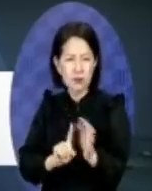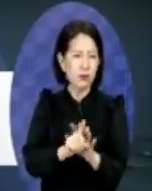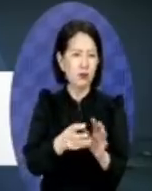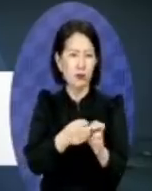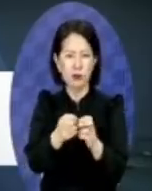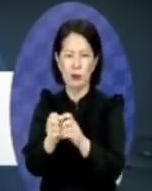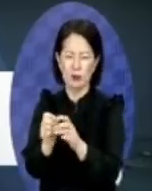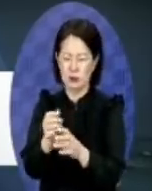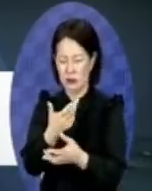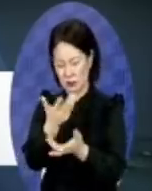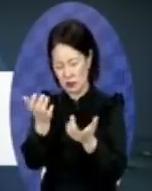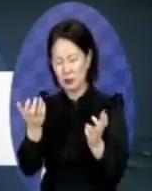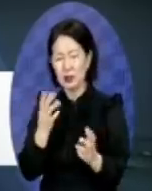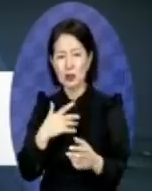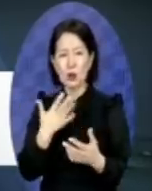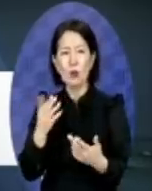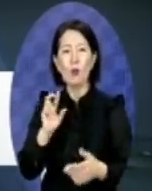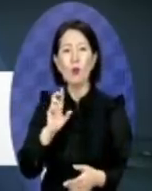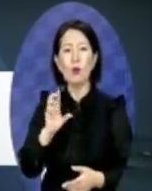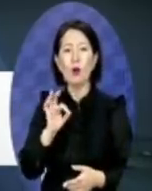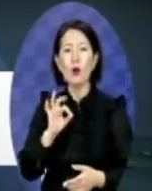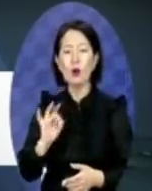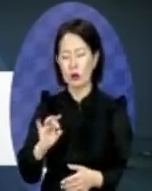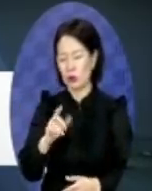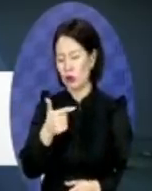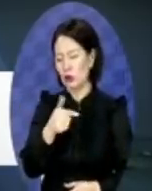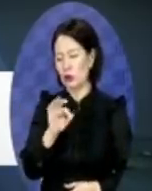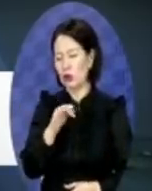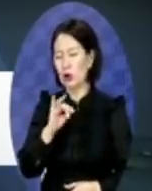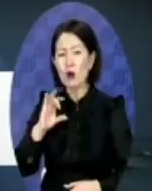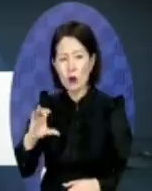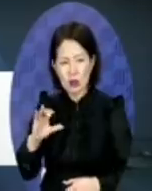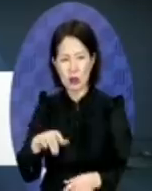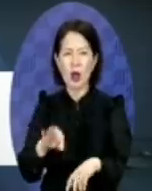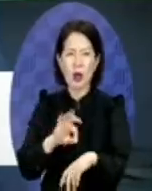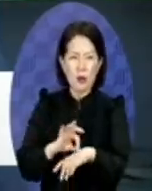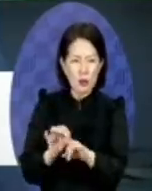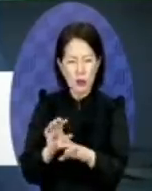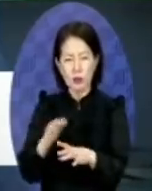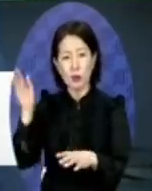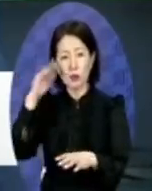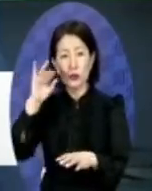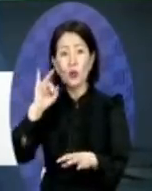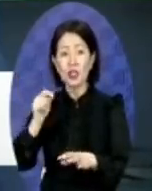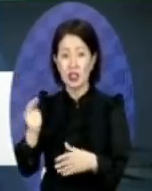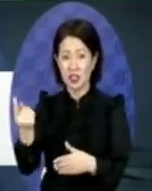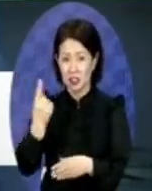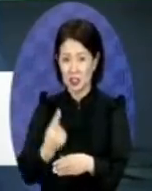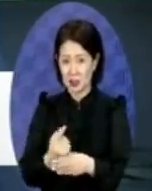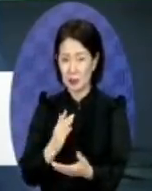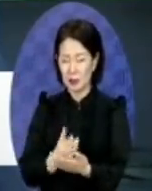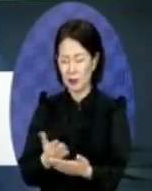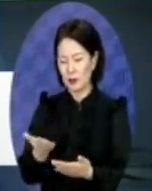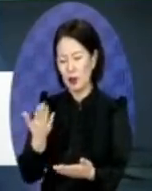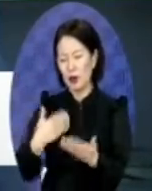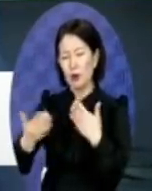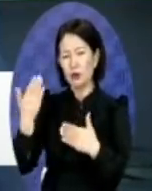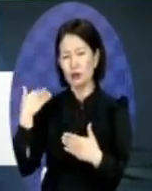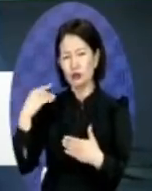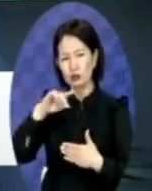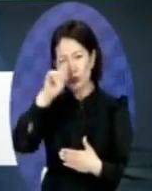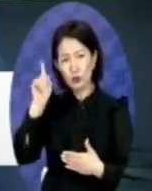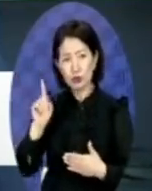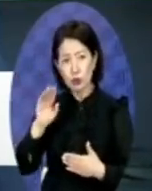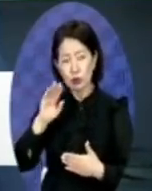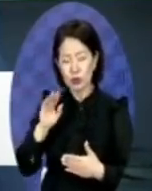одоо маш их одоо бор гөрөөс ялангуяа их бэртэж одоо дуудлах ирж байна. Өнгөрсөн зууны хувьд бол эдлэг шонхор бол маш их